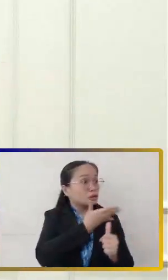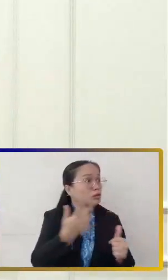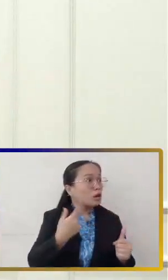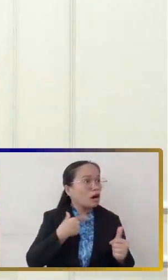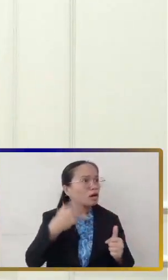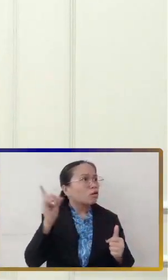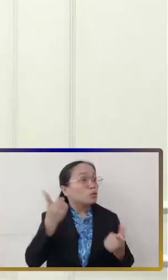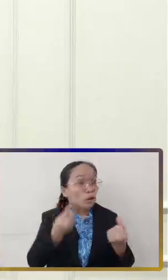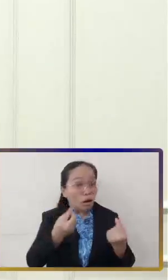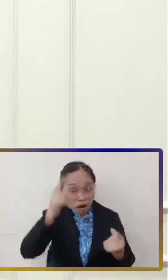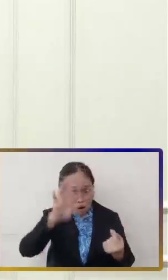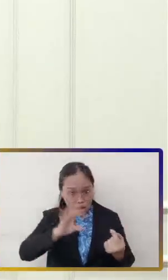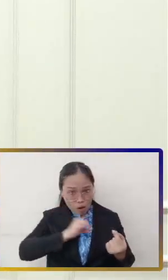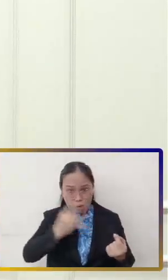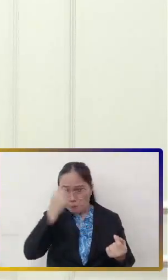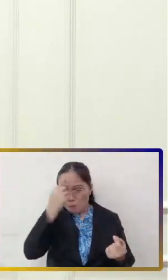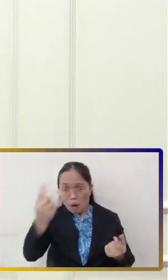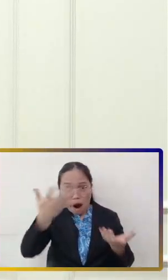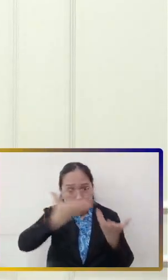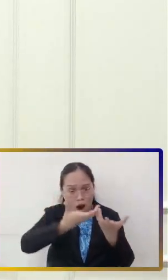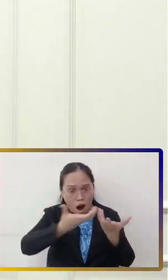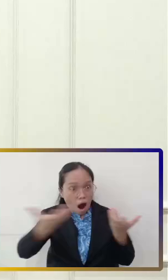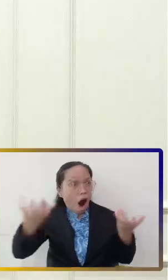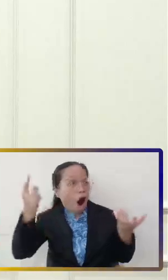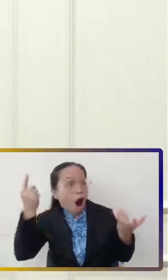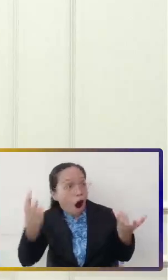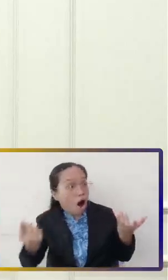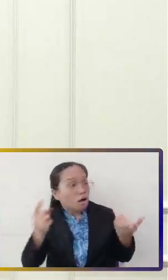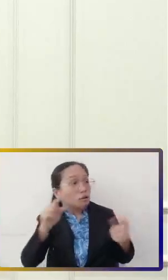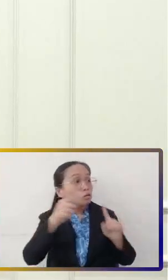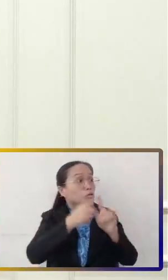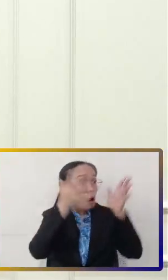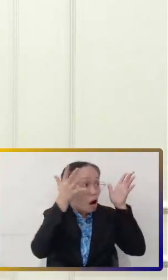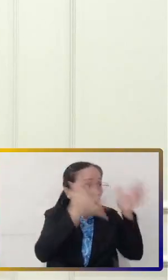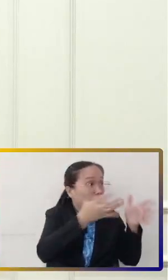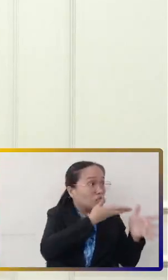siya para lamang bigyan ka ng panasin.